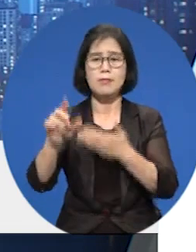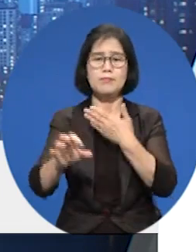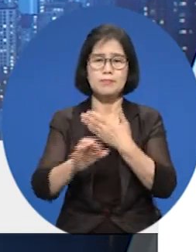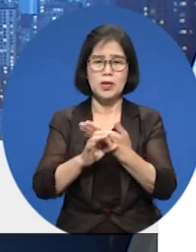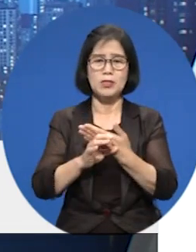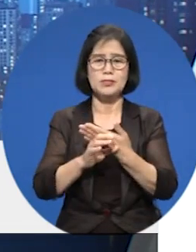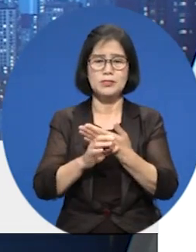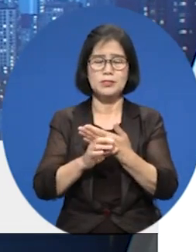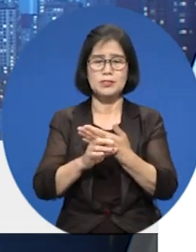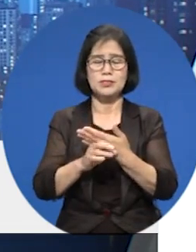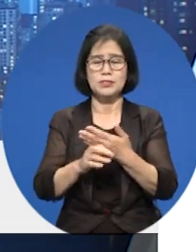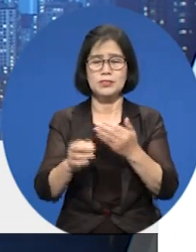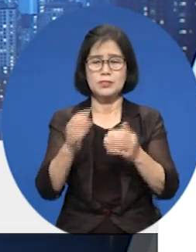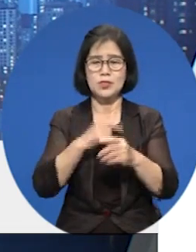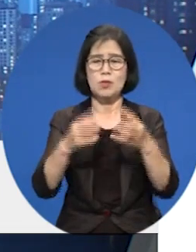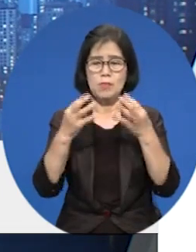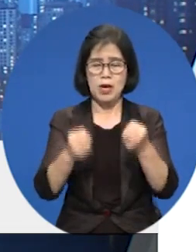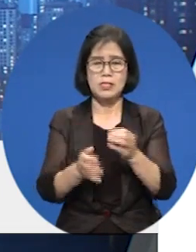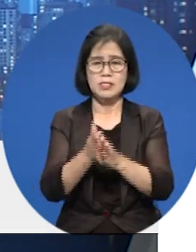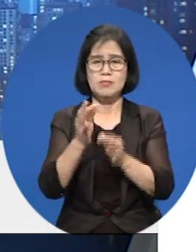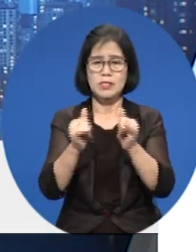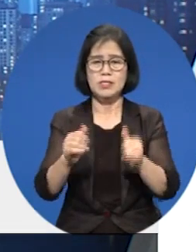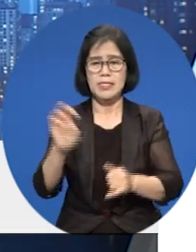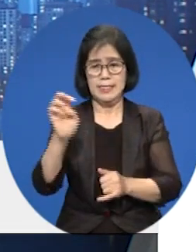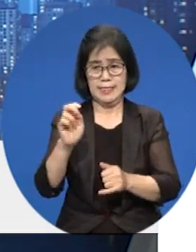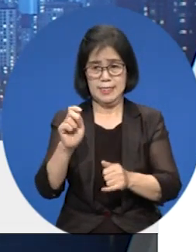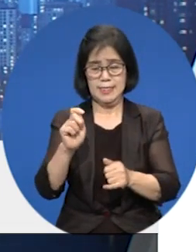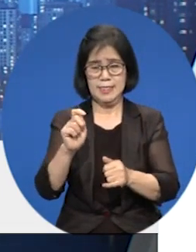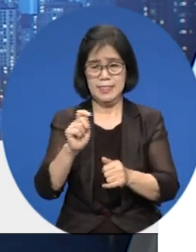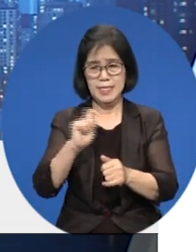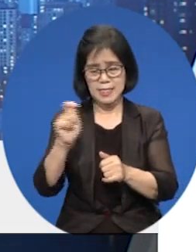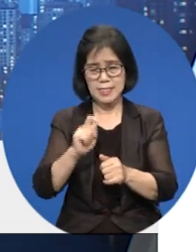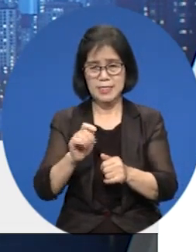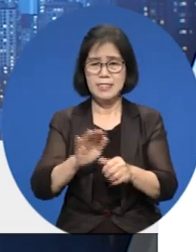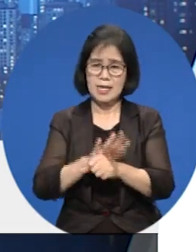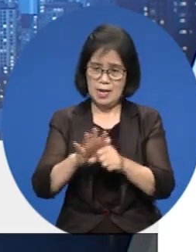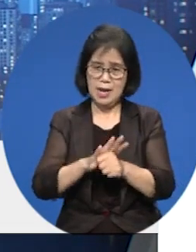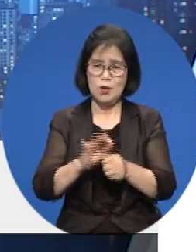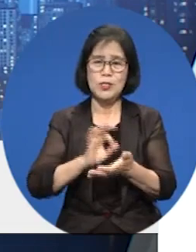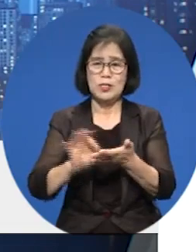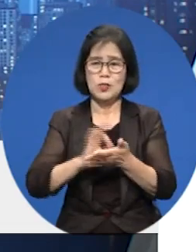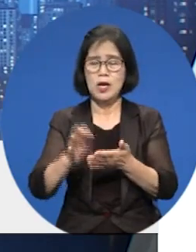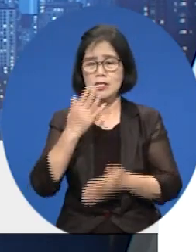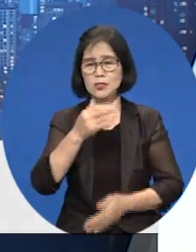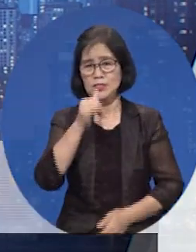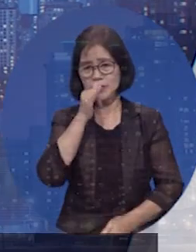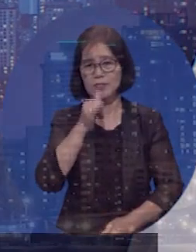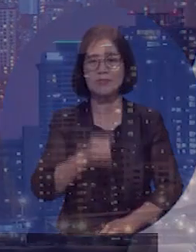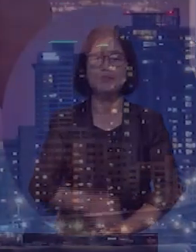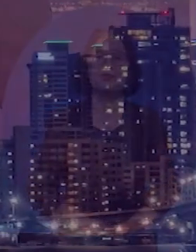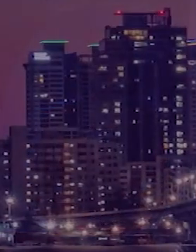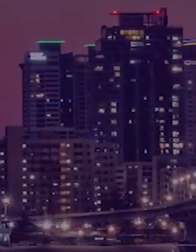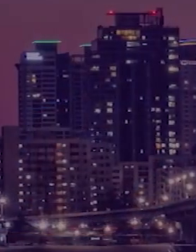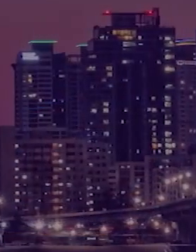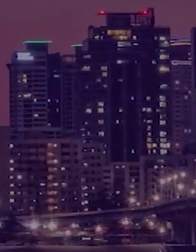더 많은 시민들께서 수원이 택시를 사랑하고 또 이용해 주지 않겠나 하는 생각을 합니다